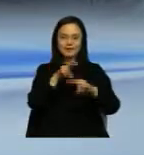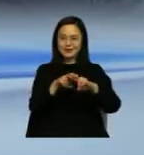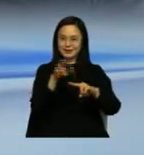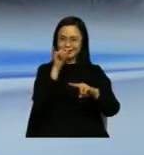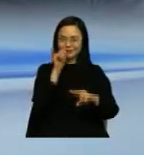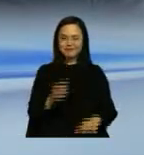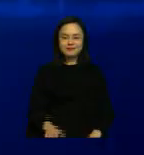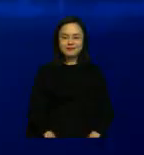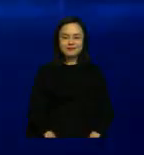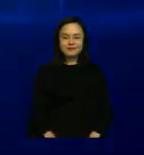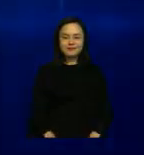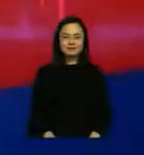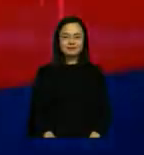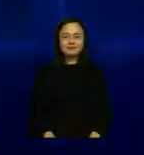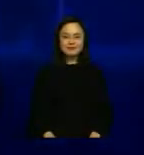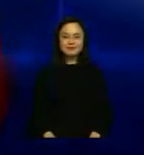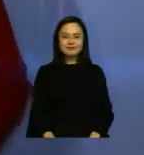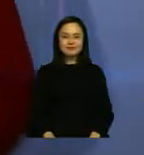전진아 기자입니다.